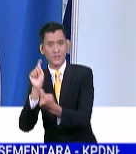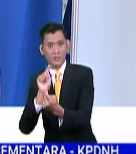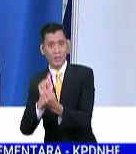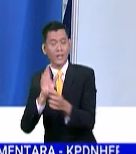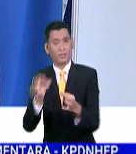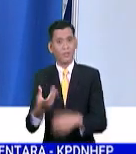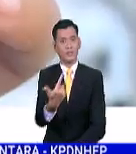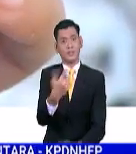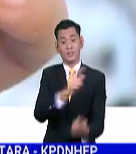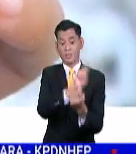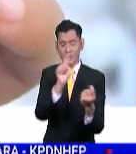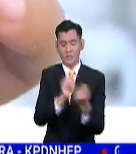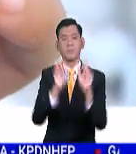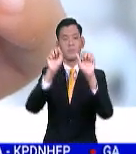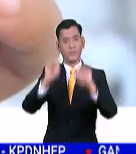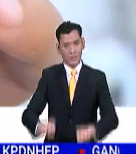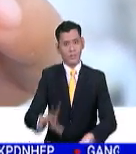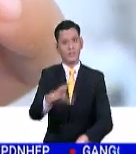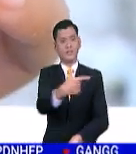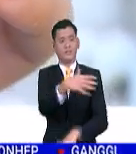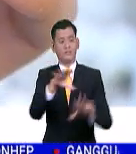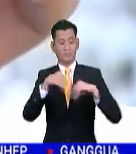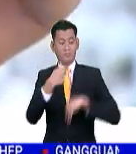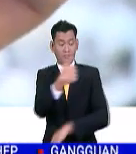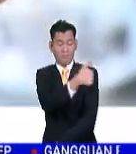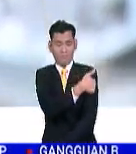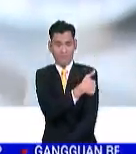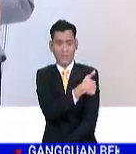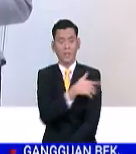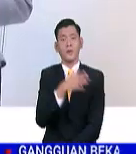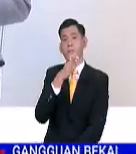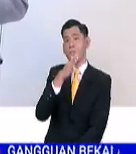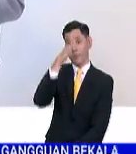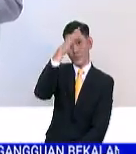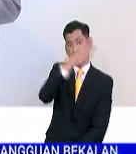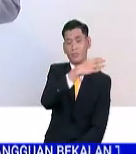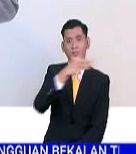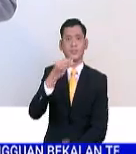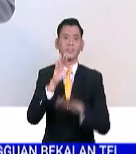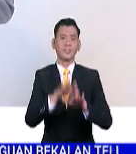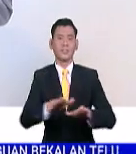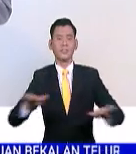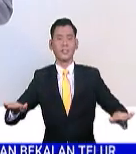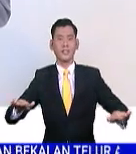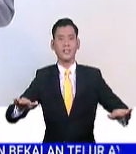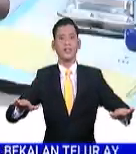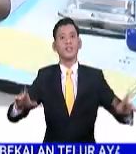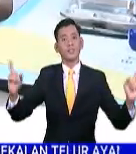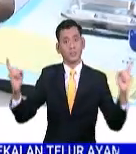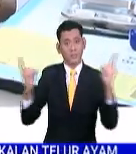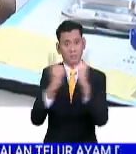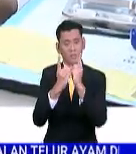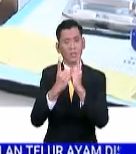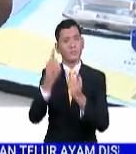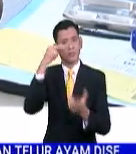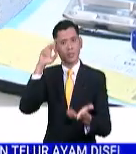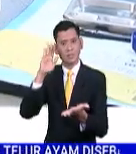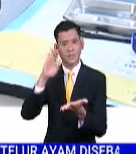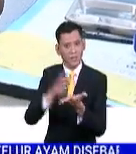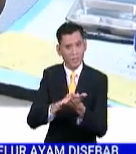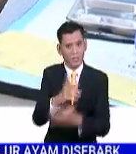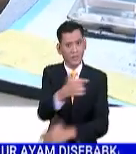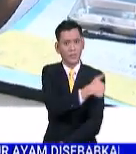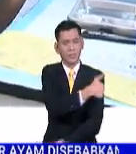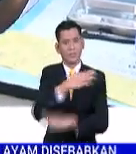menerima vaksin yang sepatutnya. Pada masa sama, ibu bapa dan kanak-kanak yang ditemui yakin dengan pengambilan vaksin,